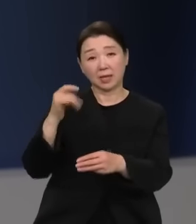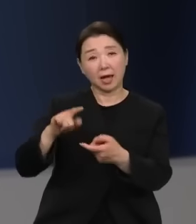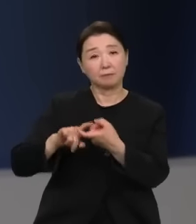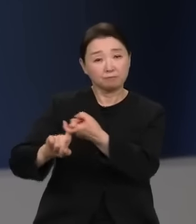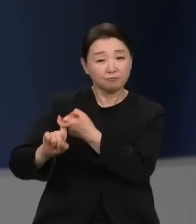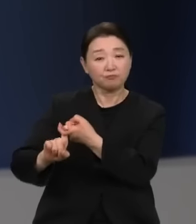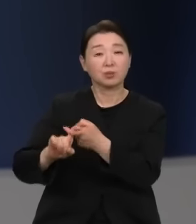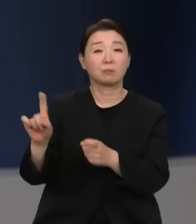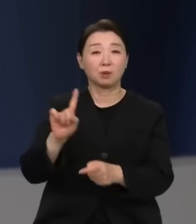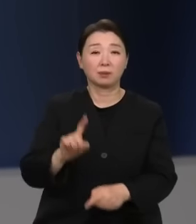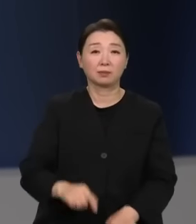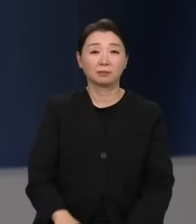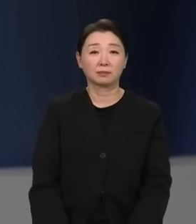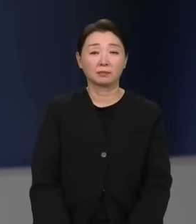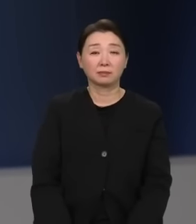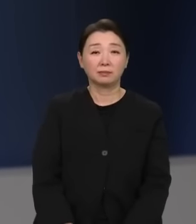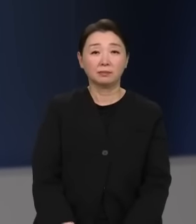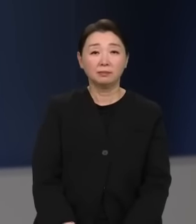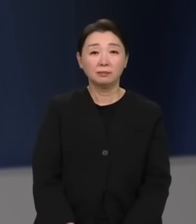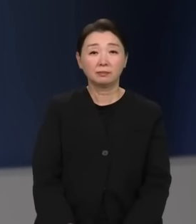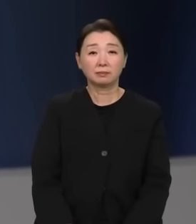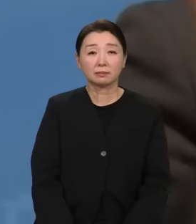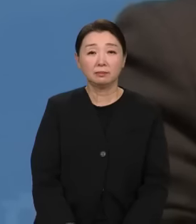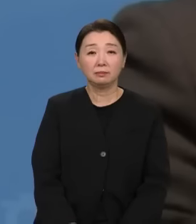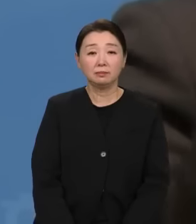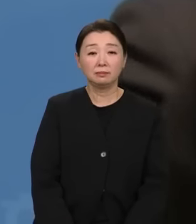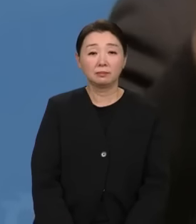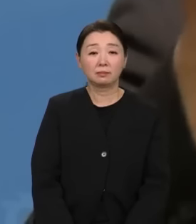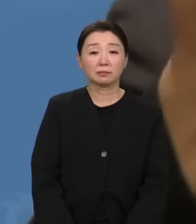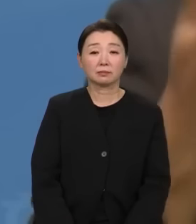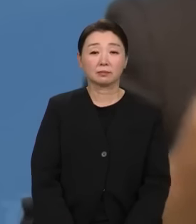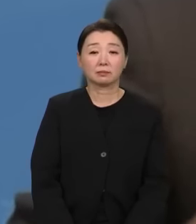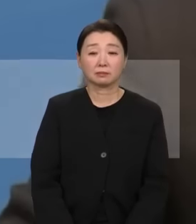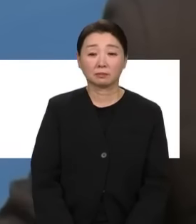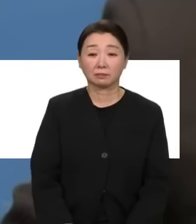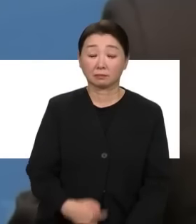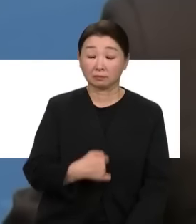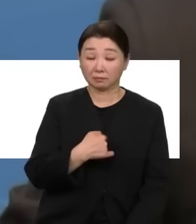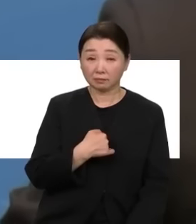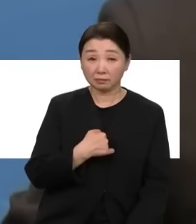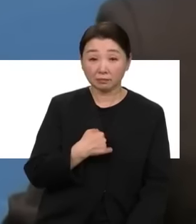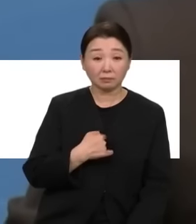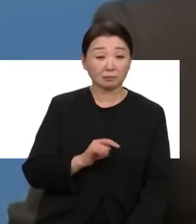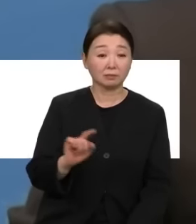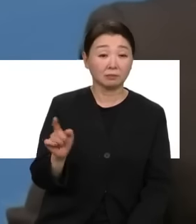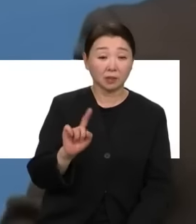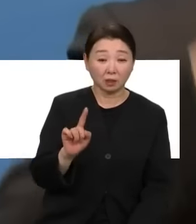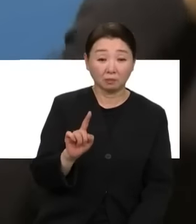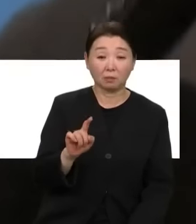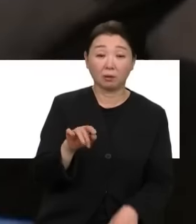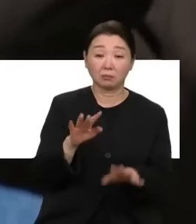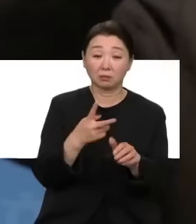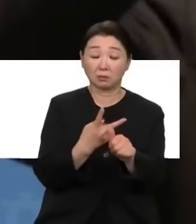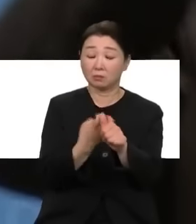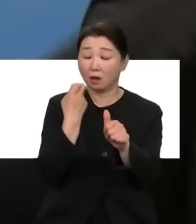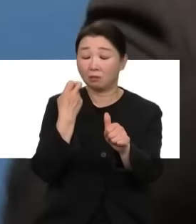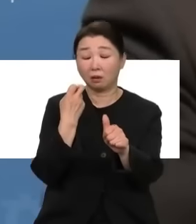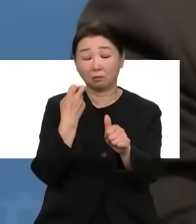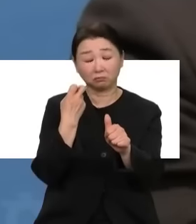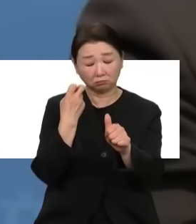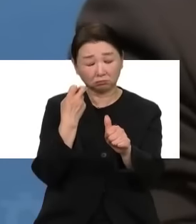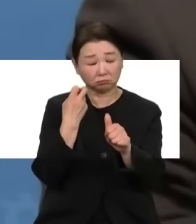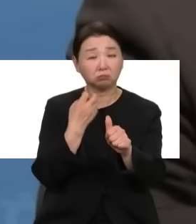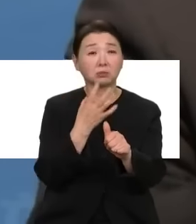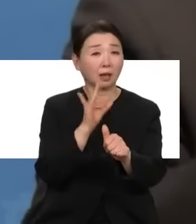않습니다 직접 들어 보시겠습니다 저는 뭐 지금 당연히 검토를 할 수밖에 없는 상황이지